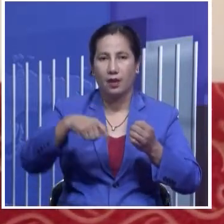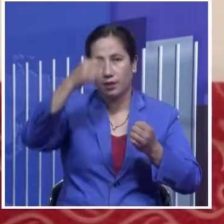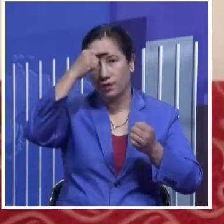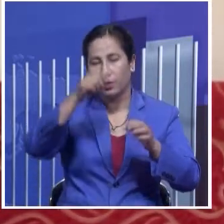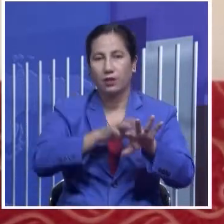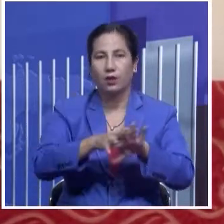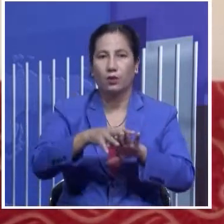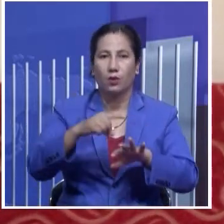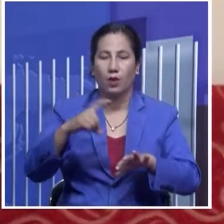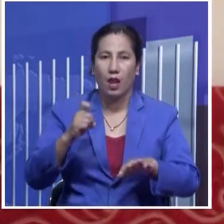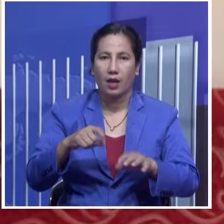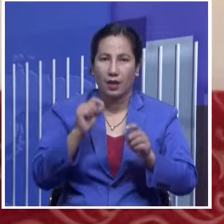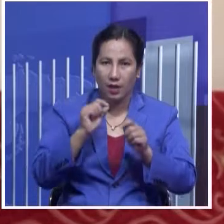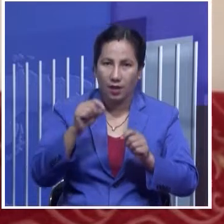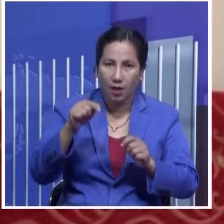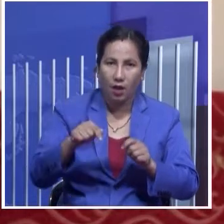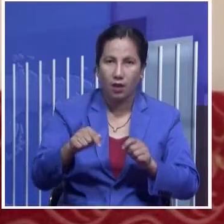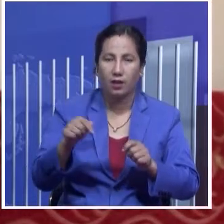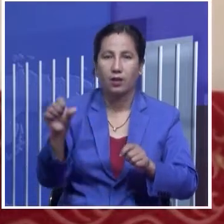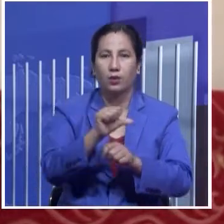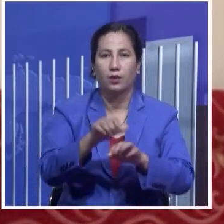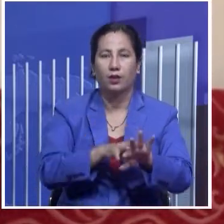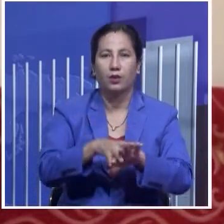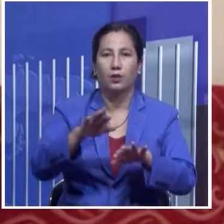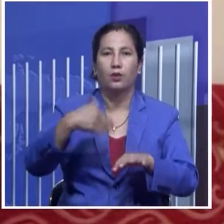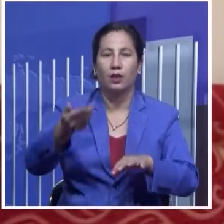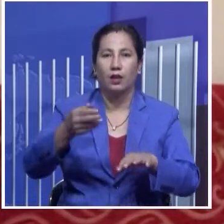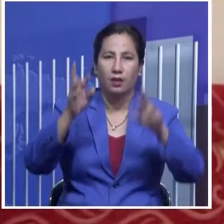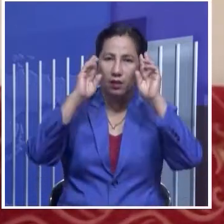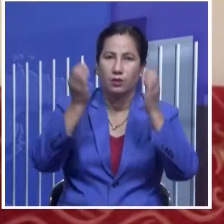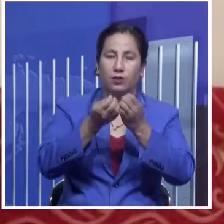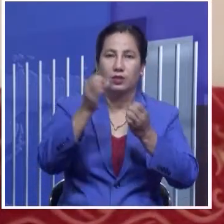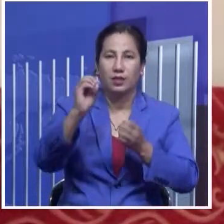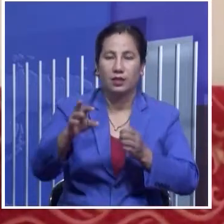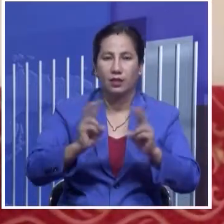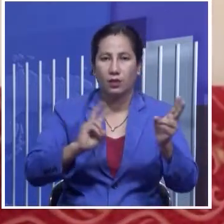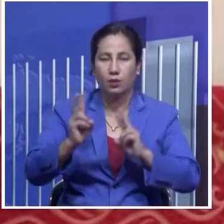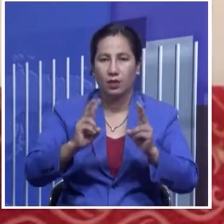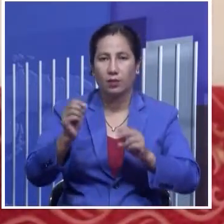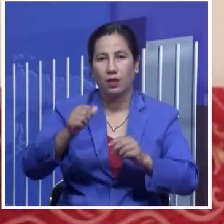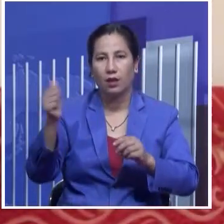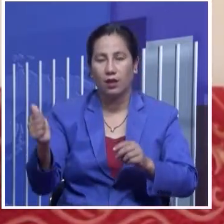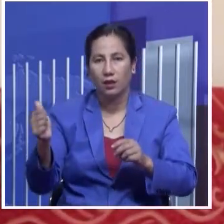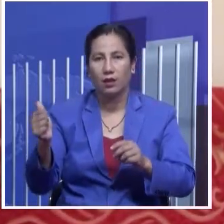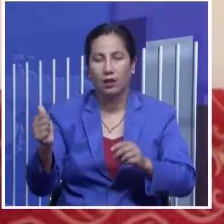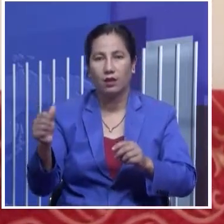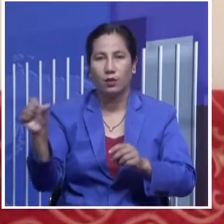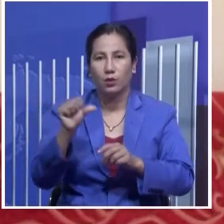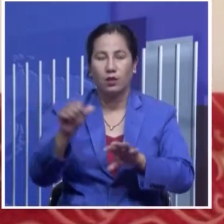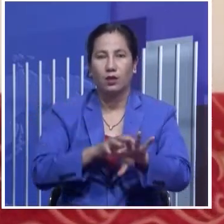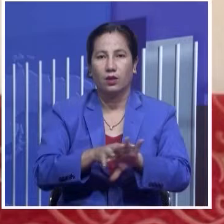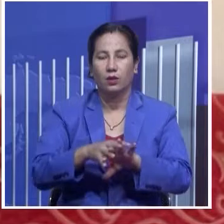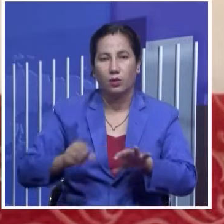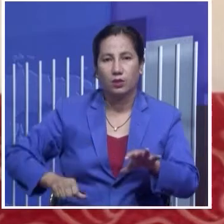समस्याहरूका लागि चाहिँ तत्काल उनीहरूलाई चाहिँ सुरक्षा दिने सवालमा लगायत अन्य उनीहरूको